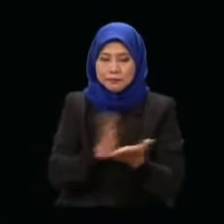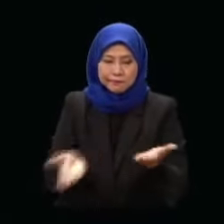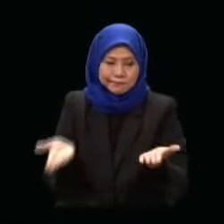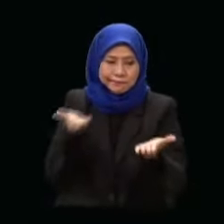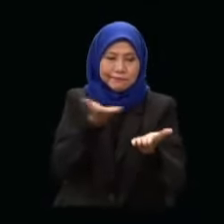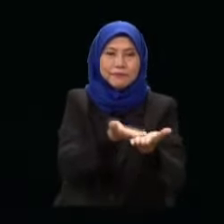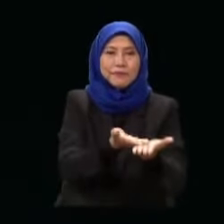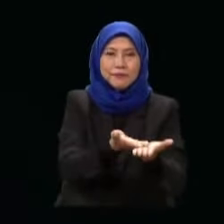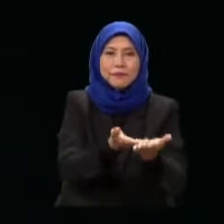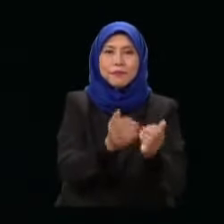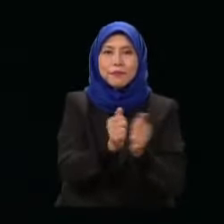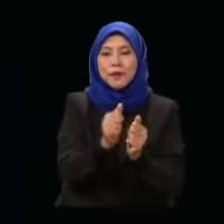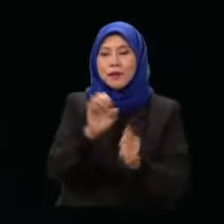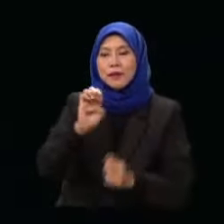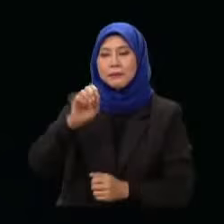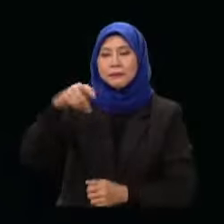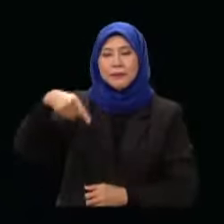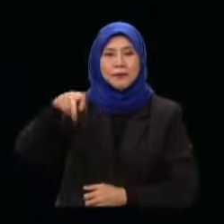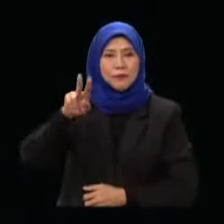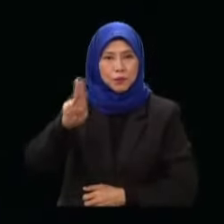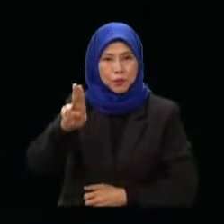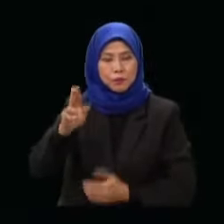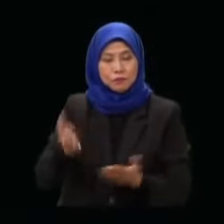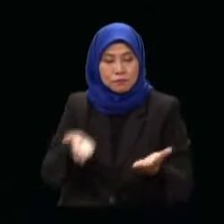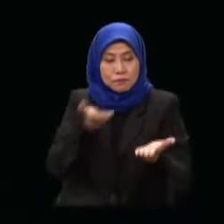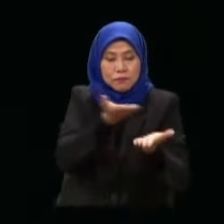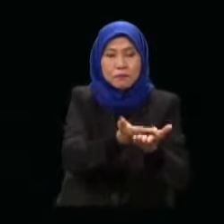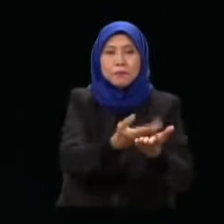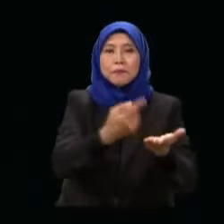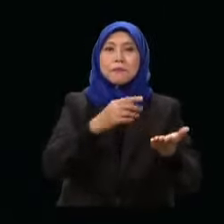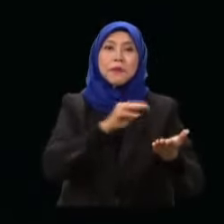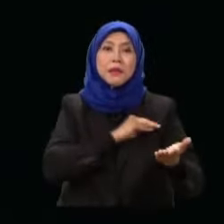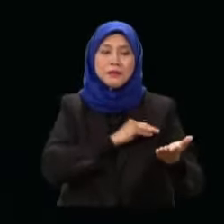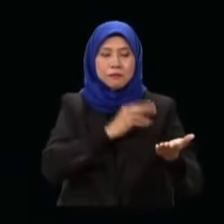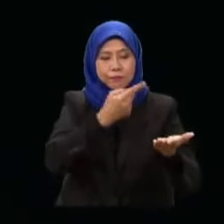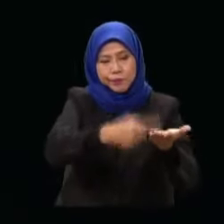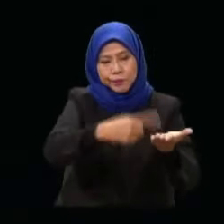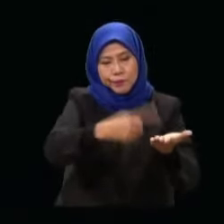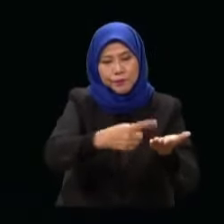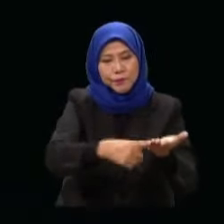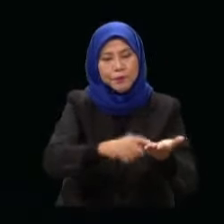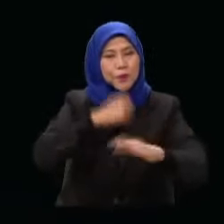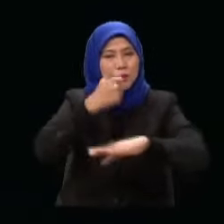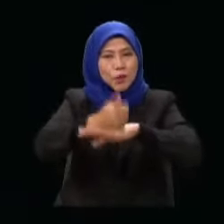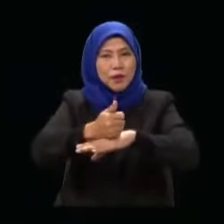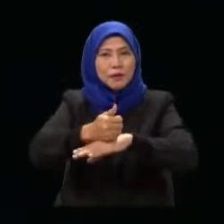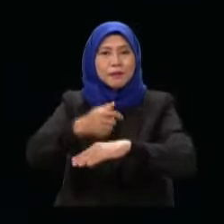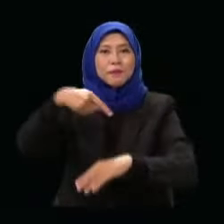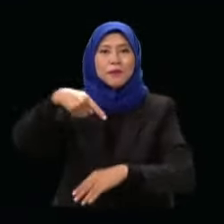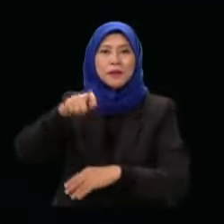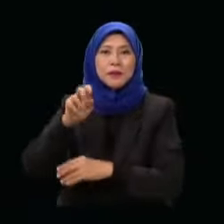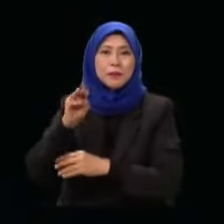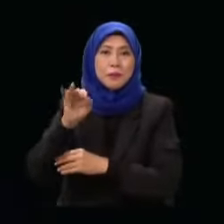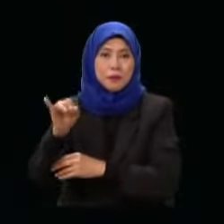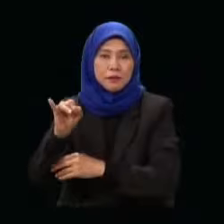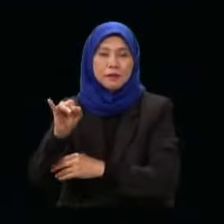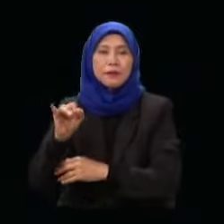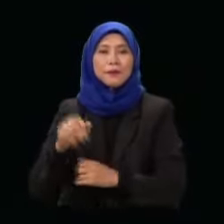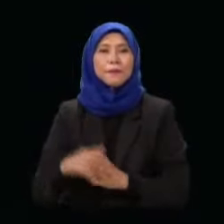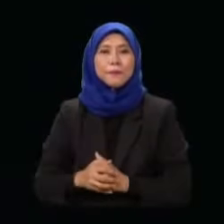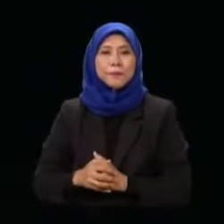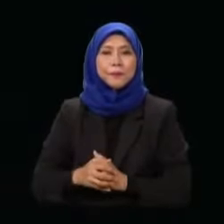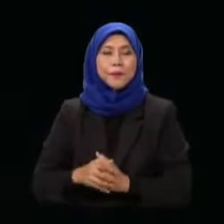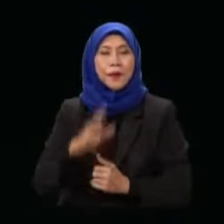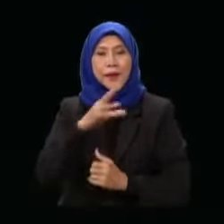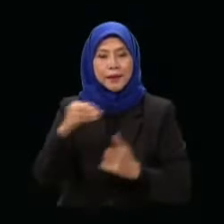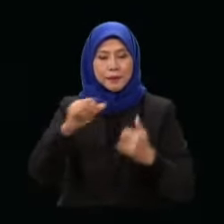Gan dibawa oleh iview kepada kabinet subscene tentang Open ubuhan PTM ini Danau tentang